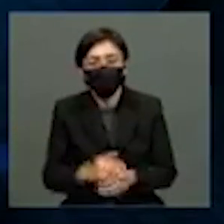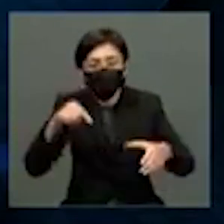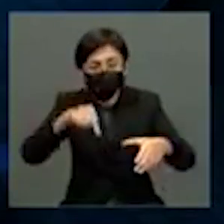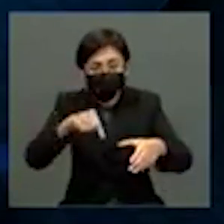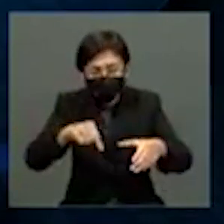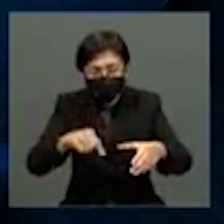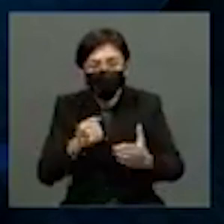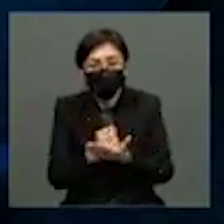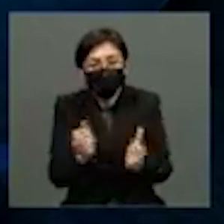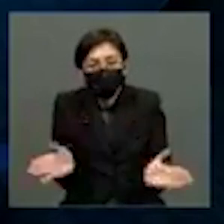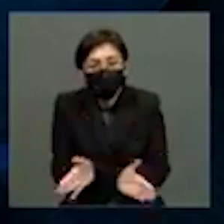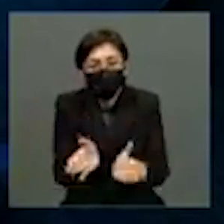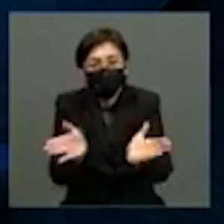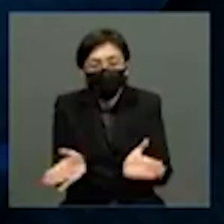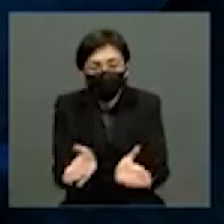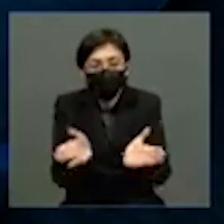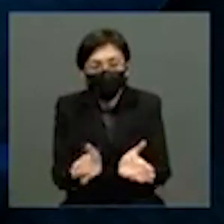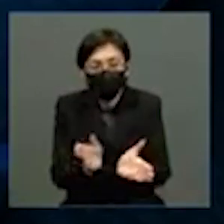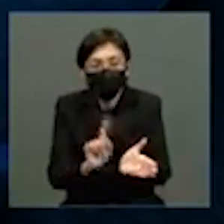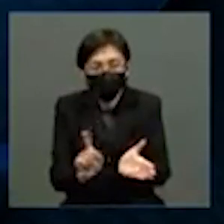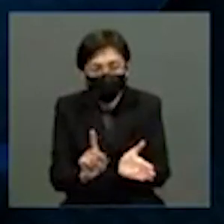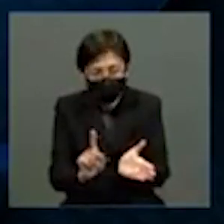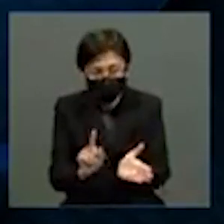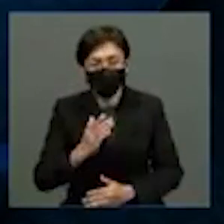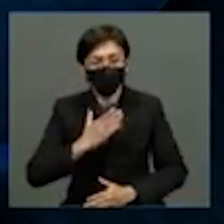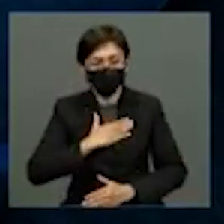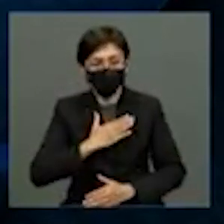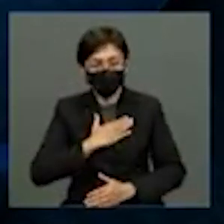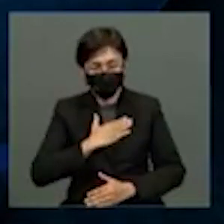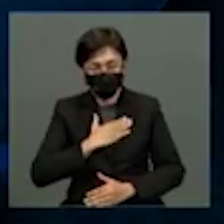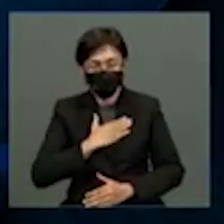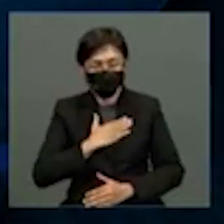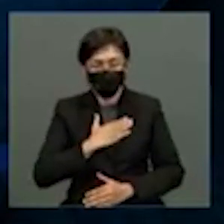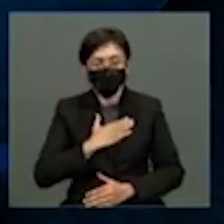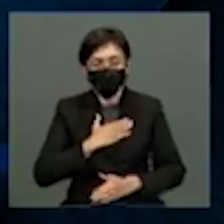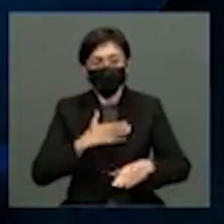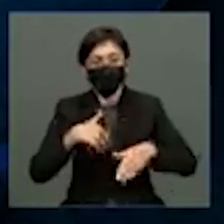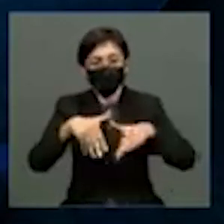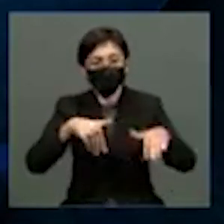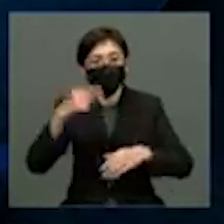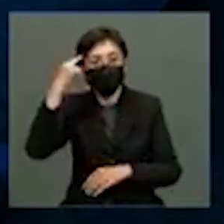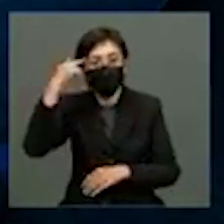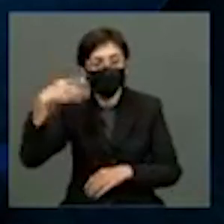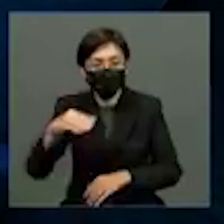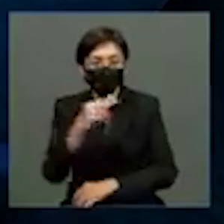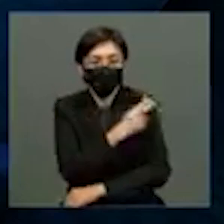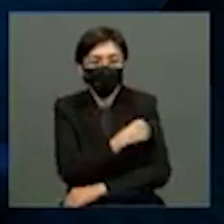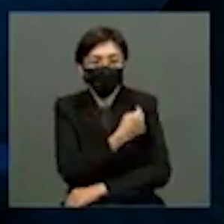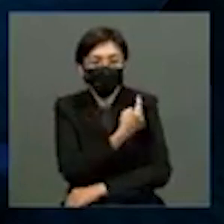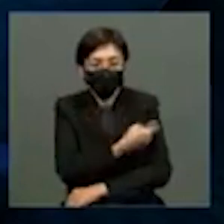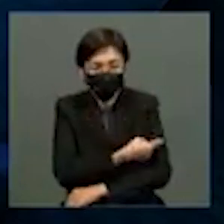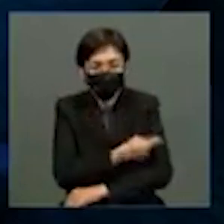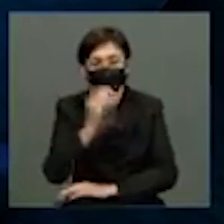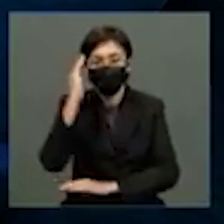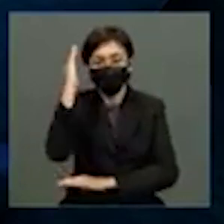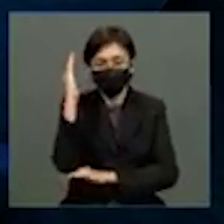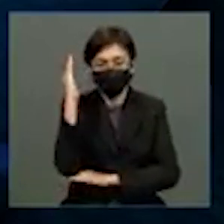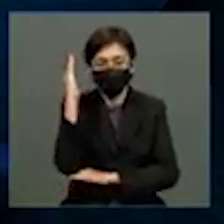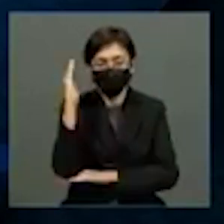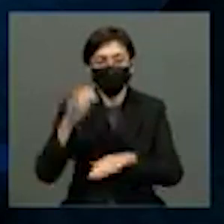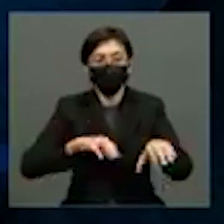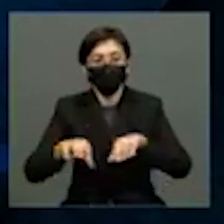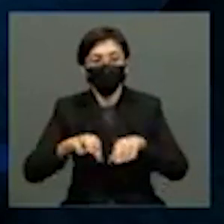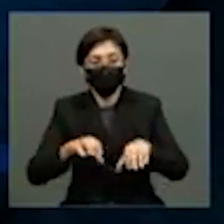ภาพจากภายนอกไม่ว่าจะเป็นตอนนี้ที่เราทำได้นะครับที่ท่านทราบอยู่ที่โรงพยาบาลราชวิถีสามารถ